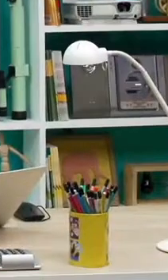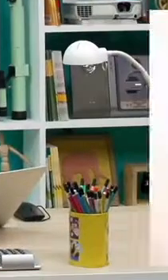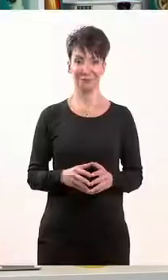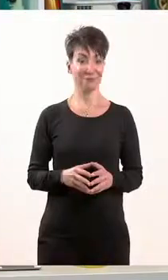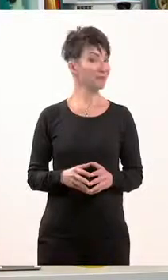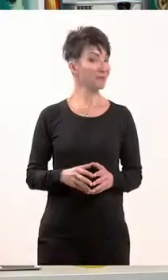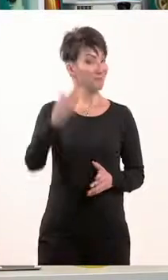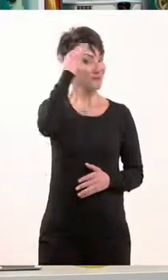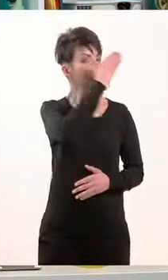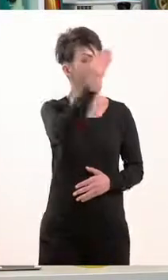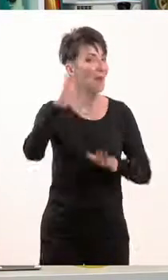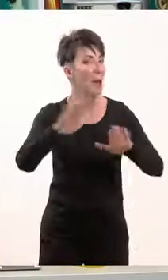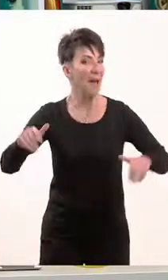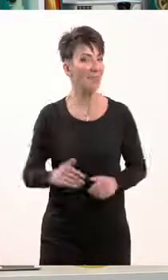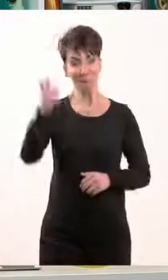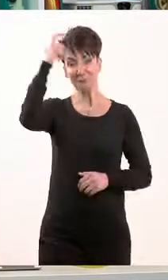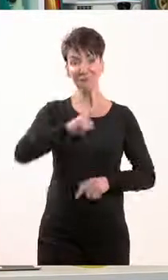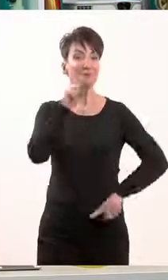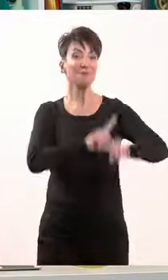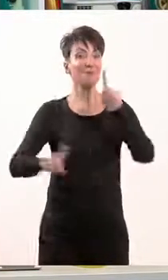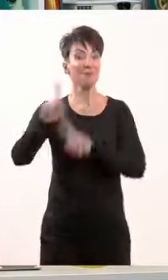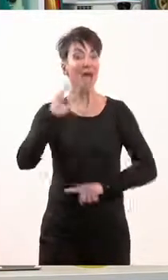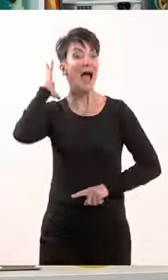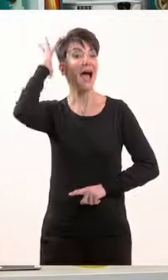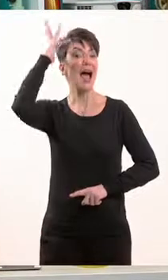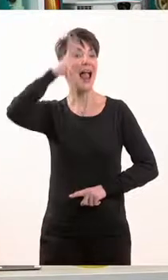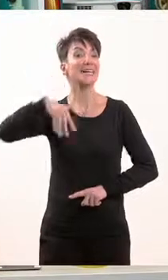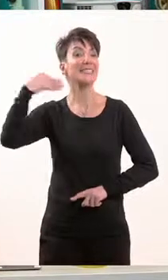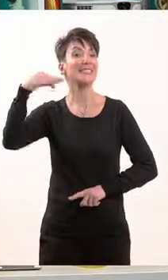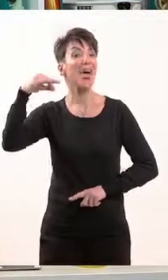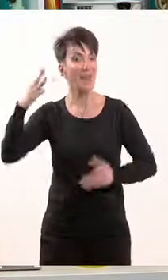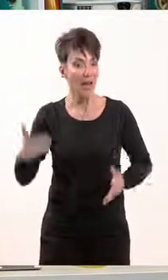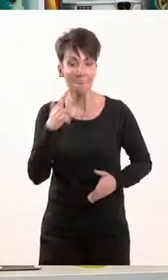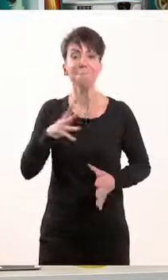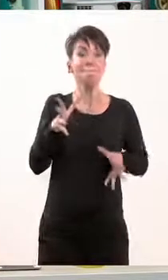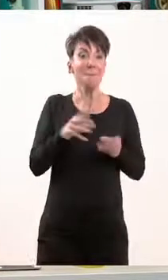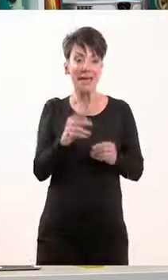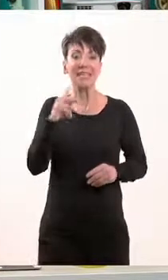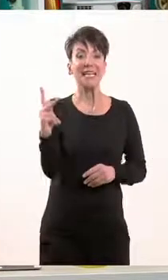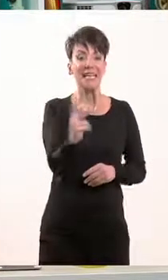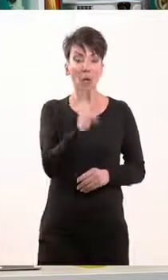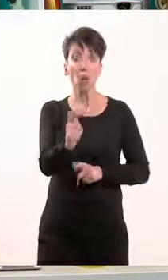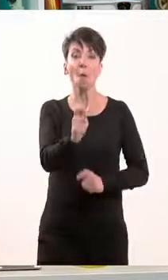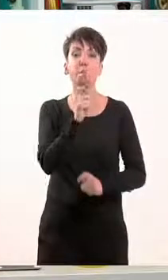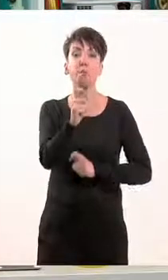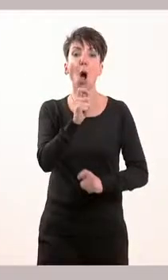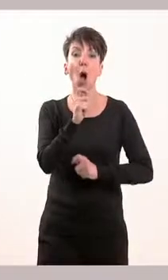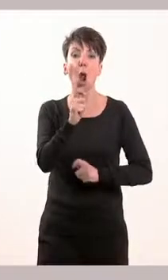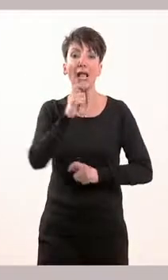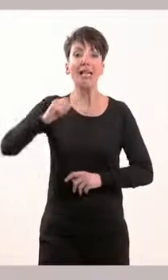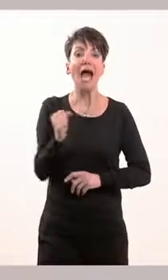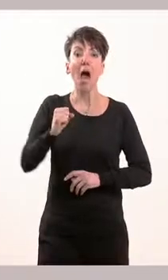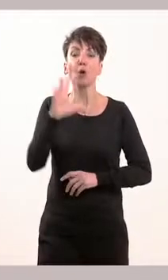Παιδιά καλημέρα σας. Είμαι η κυρία Αλεξάνδρα Σαγρή. Μαζί σήμερα θα κάνουμε κοινωνική και πολιτική αγωγή εκ της